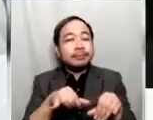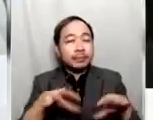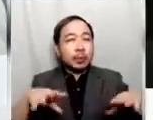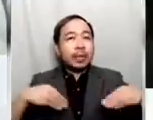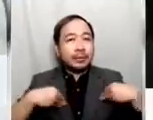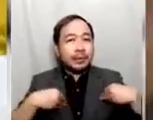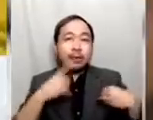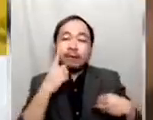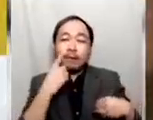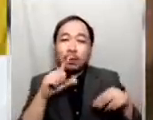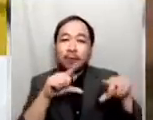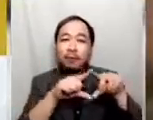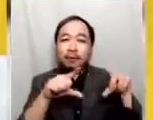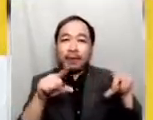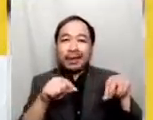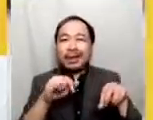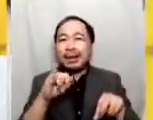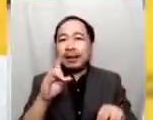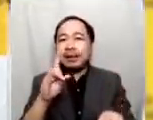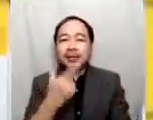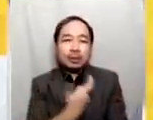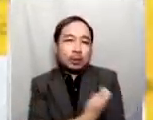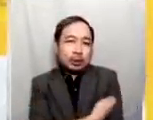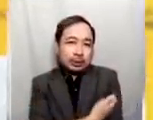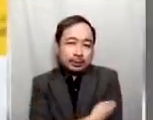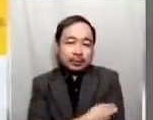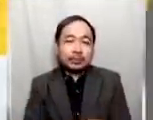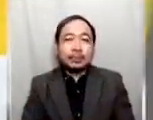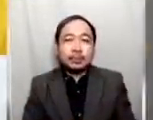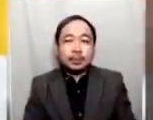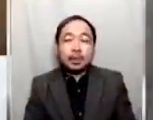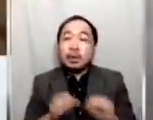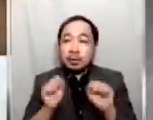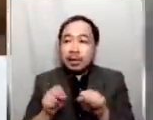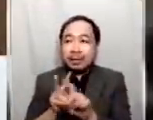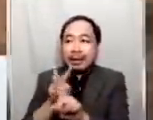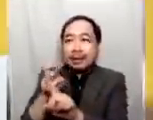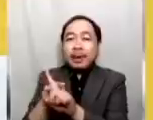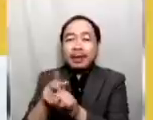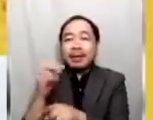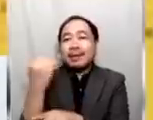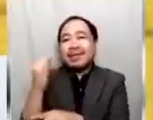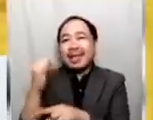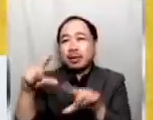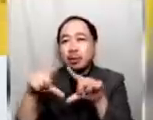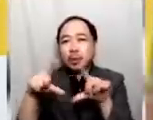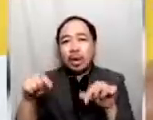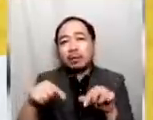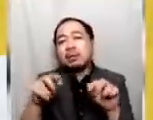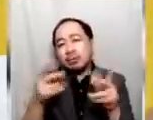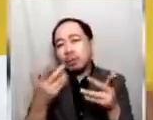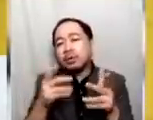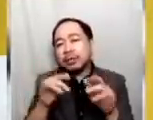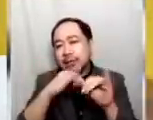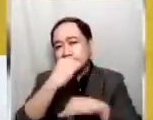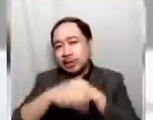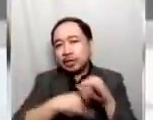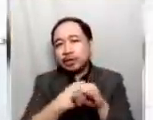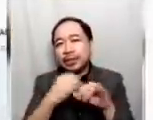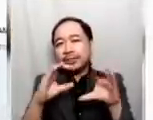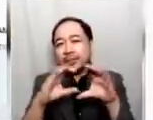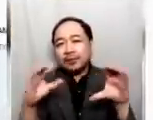vaccination cards. Pwedeng kumuha ng yellow card o International Certificate of Vaccination sa ating Bureau of